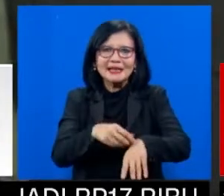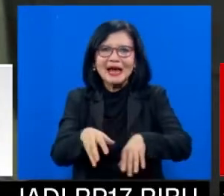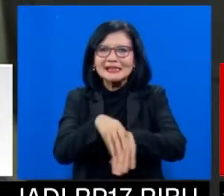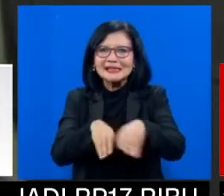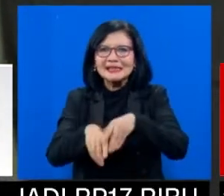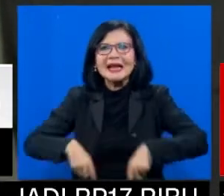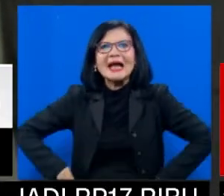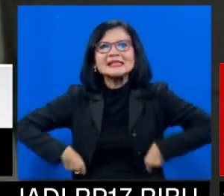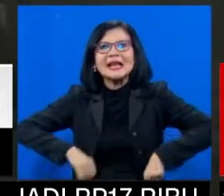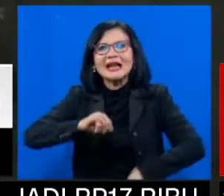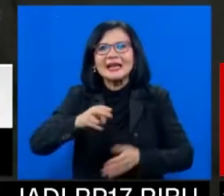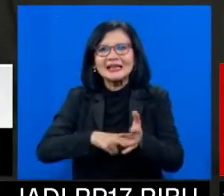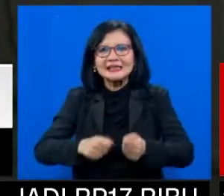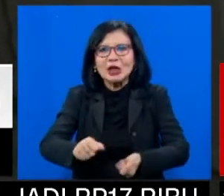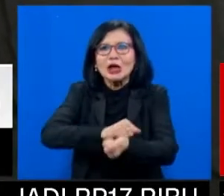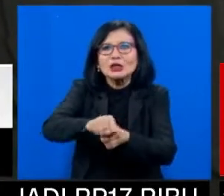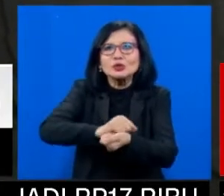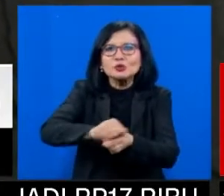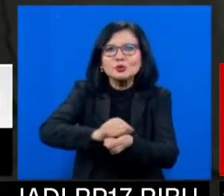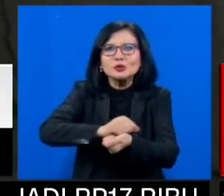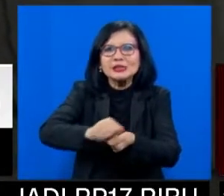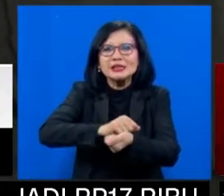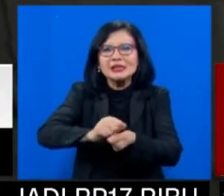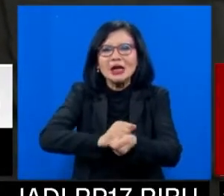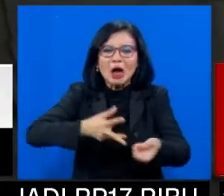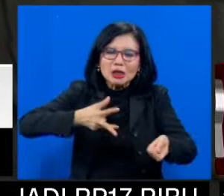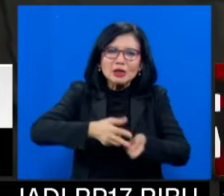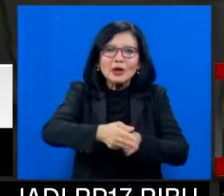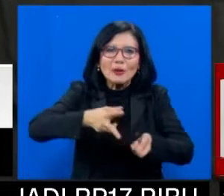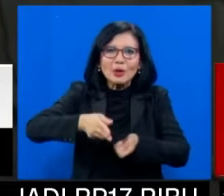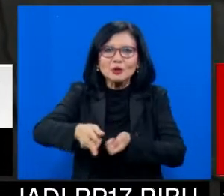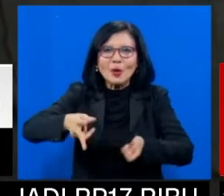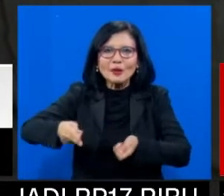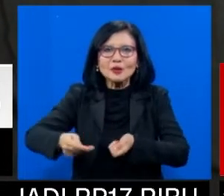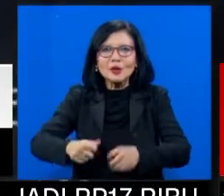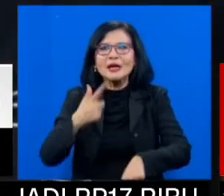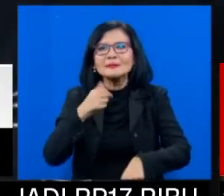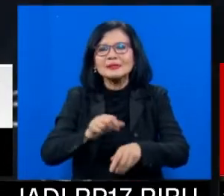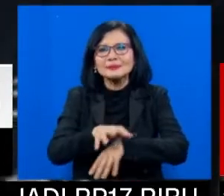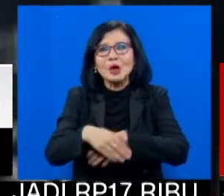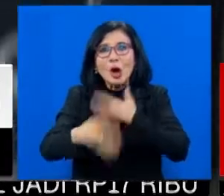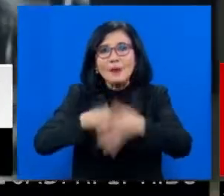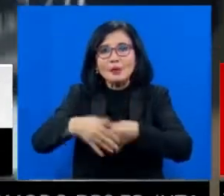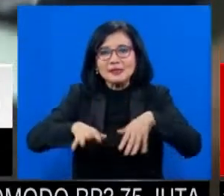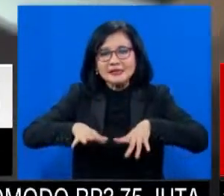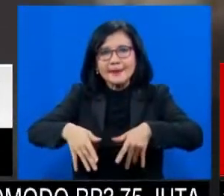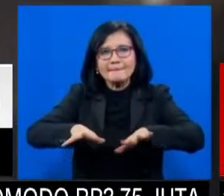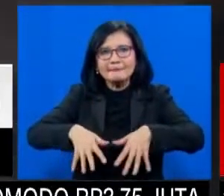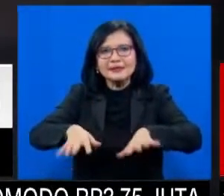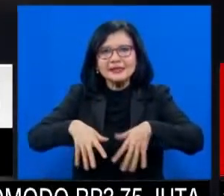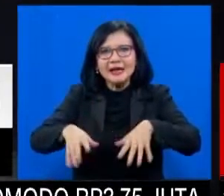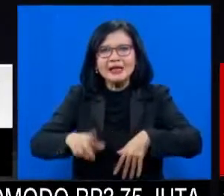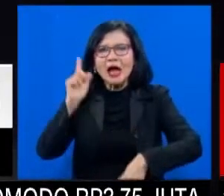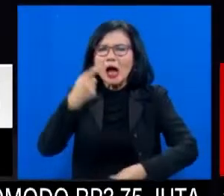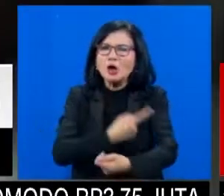Celana bekas yang sudah dicuci hingga keluar warna aslinya dipotong sesuai pola sepatu yang akan dibuat. Proses menjahit membutuhkan kemampuan